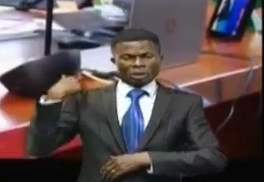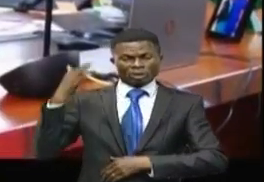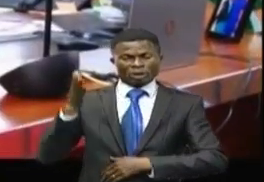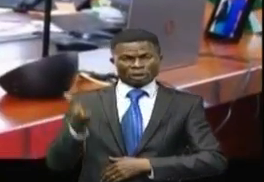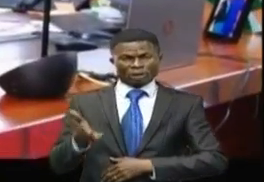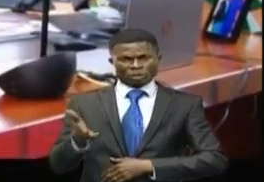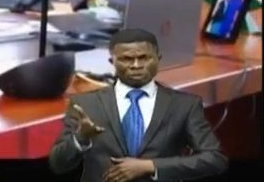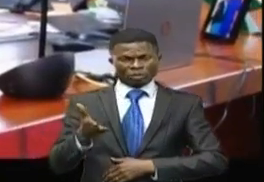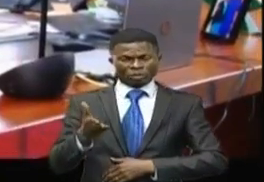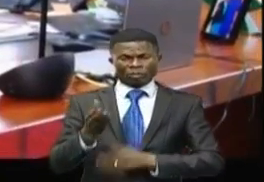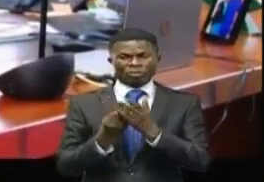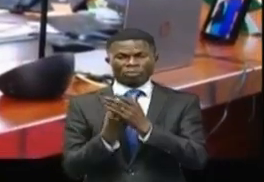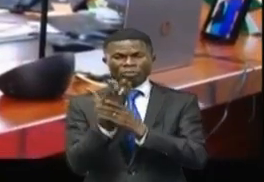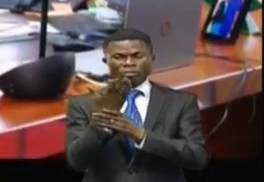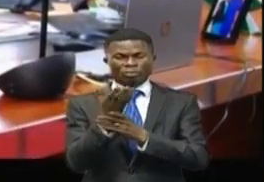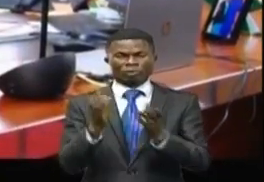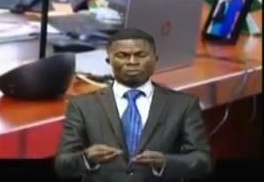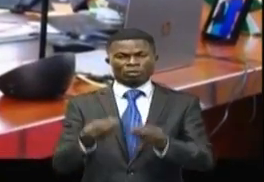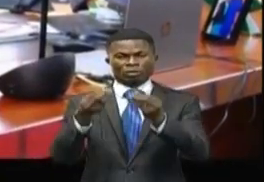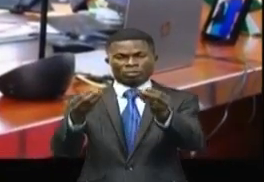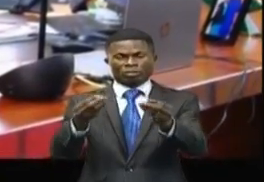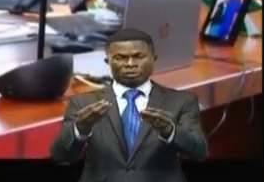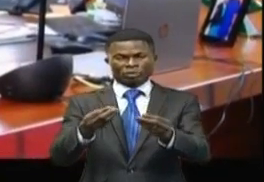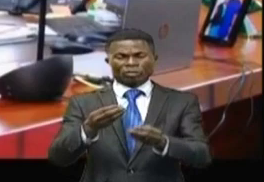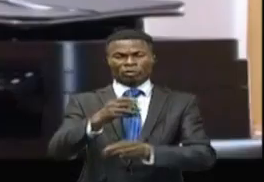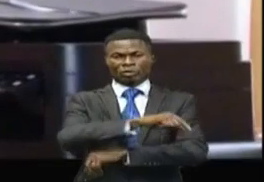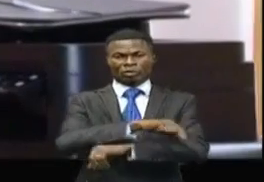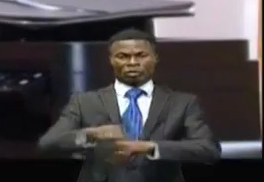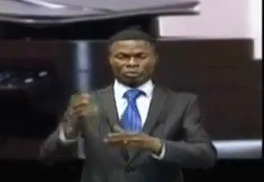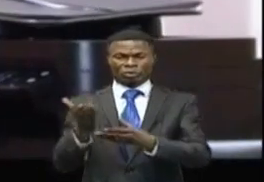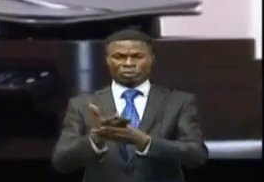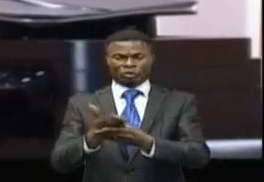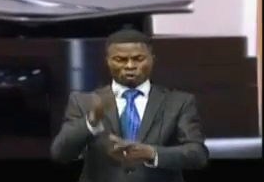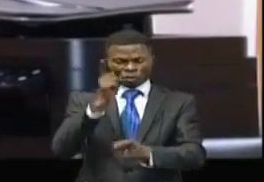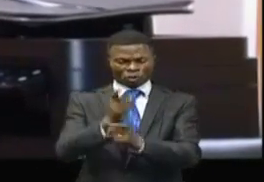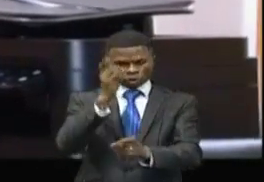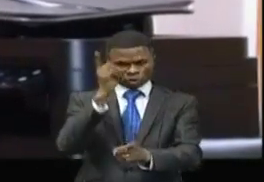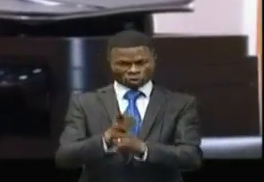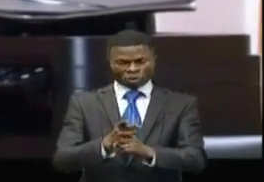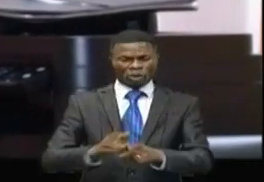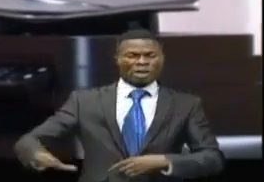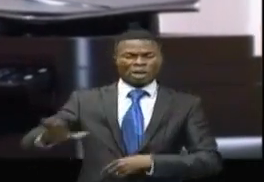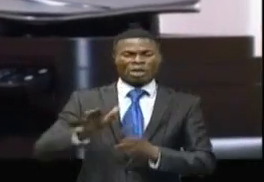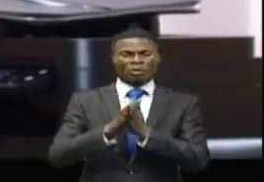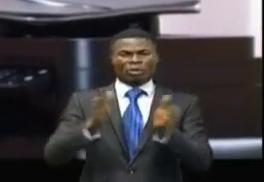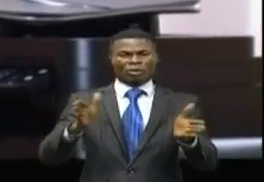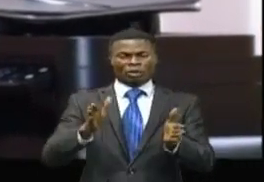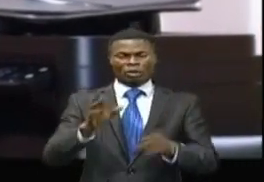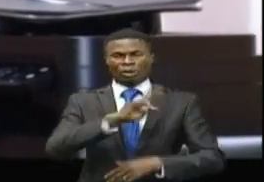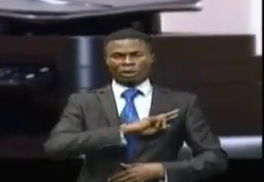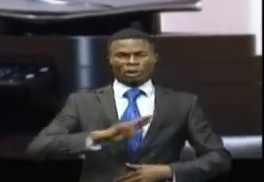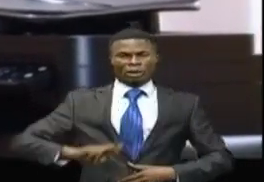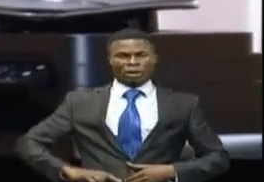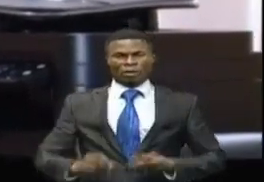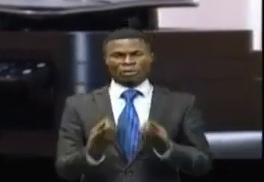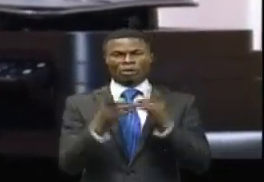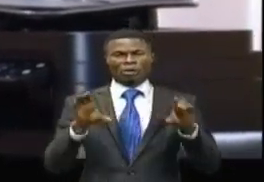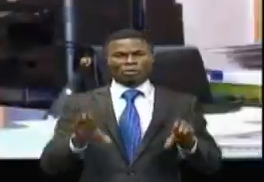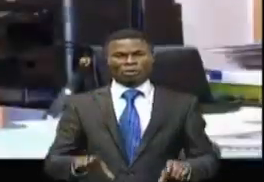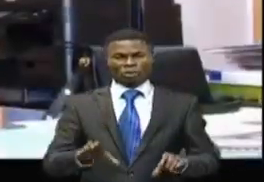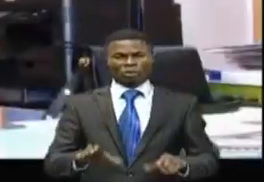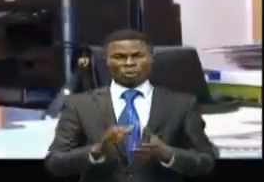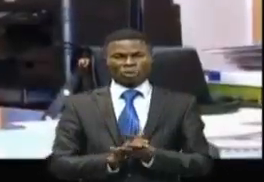la production la délivrance des extraits de casier judiciaire en temps réel sur toute l'étendue la république démocratique du congo